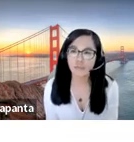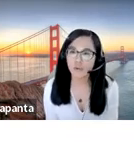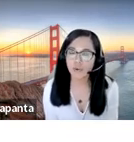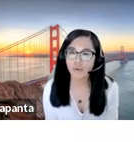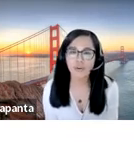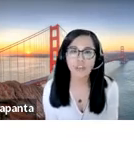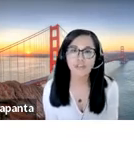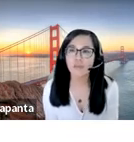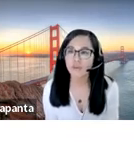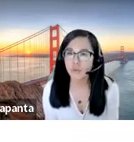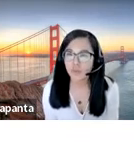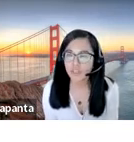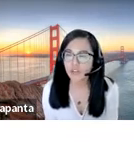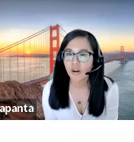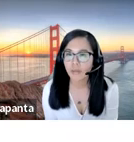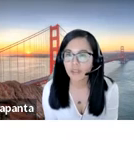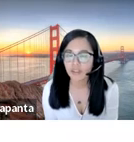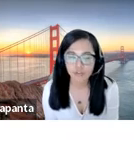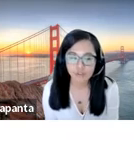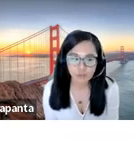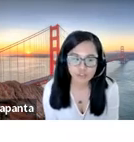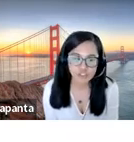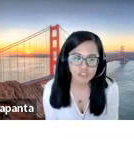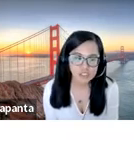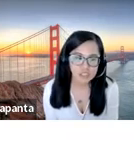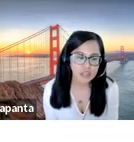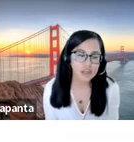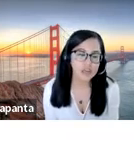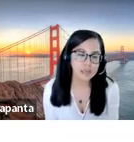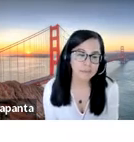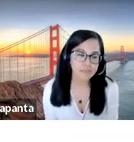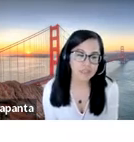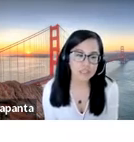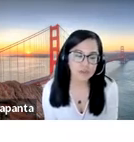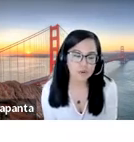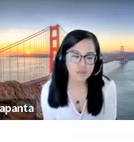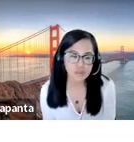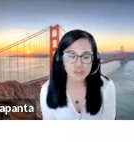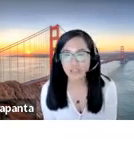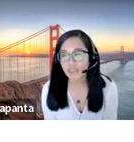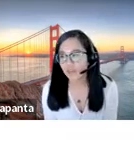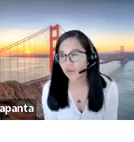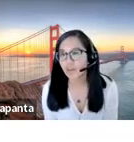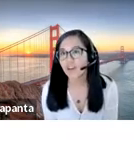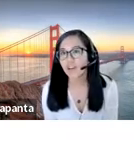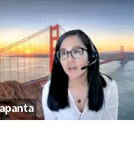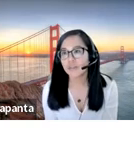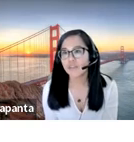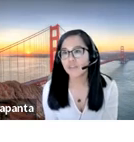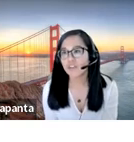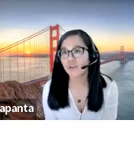comfortable or get familiar with common interview questions. And then also trying out